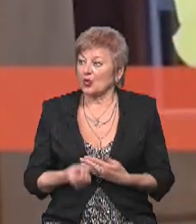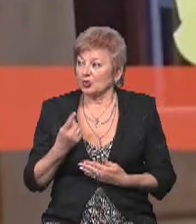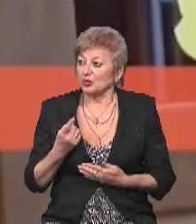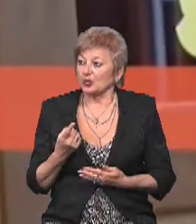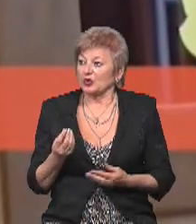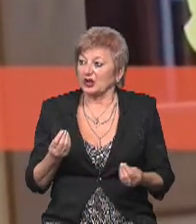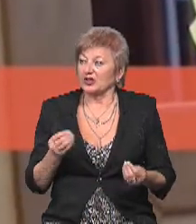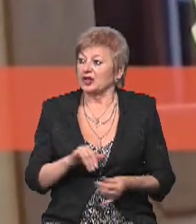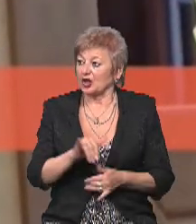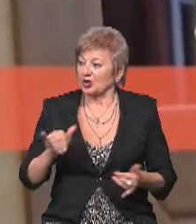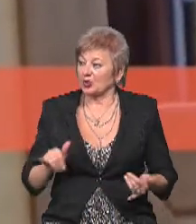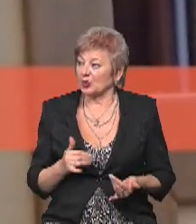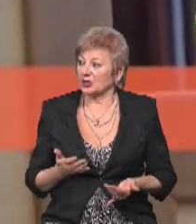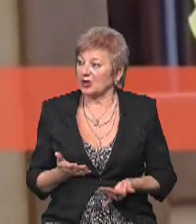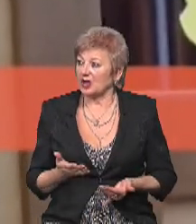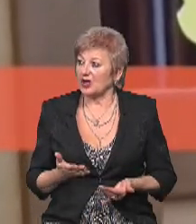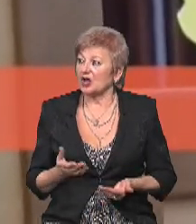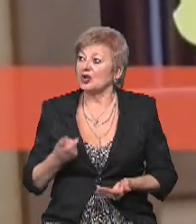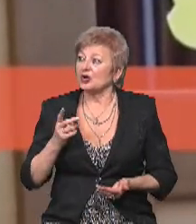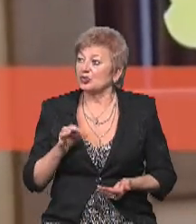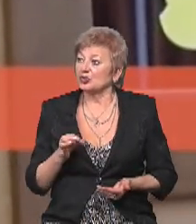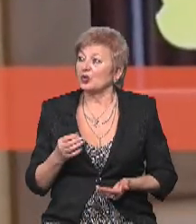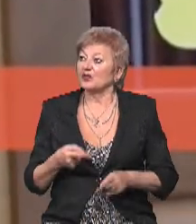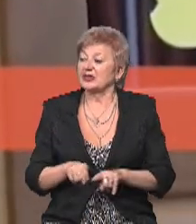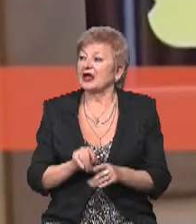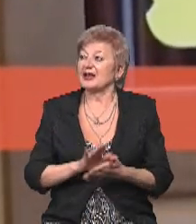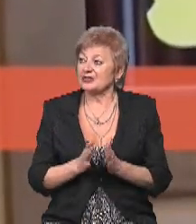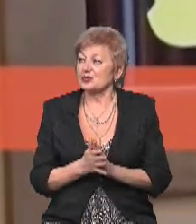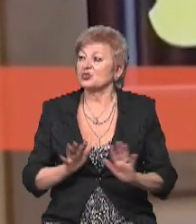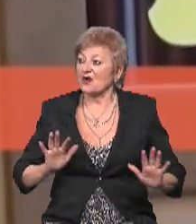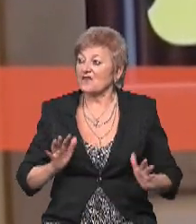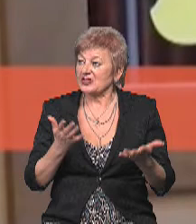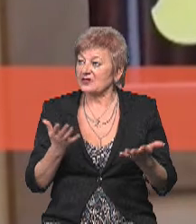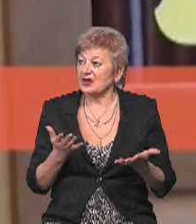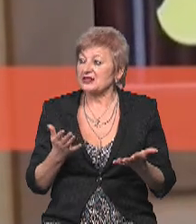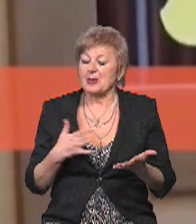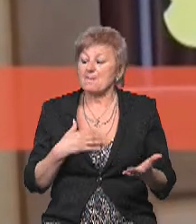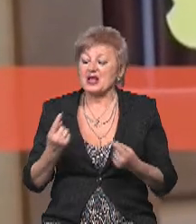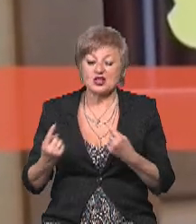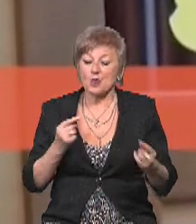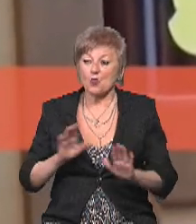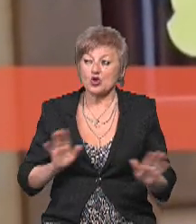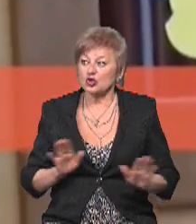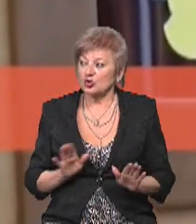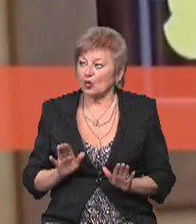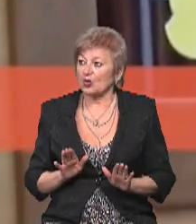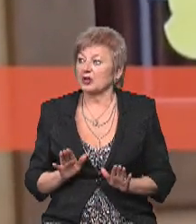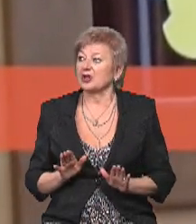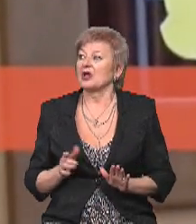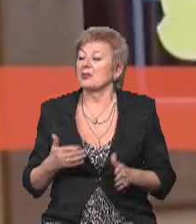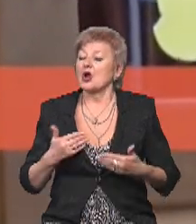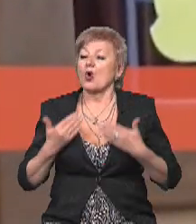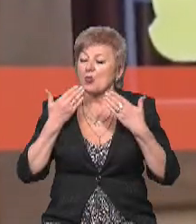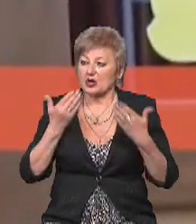мати, якщо ми отримуємо субсидію. Але ці ситуації відбуваються, вони не поодинокі. Я направив депутатські звернення до